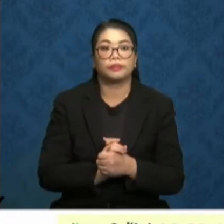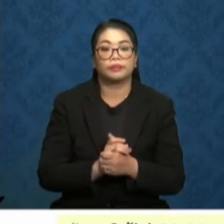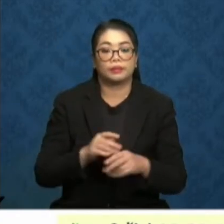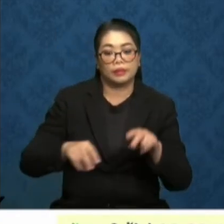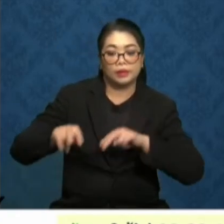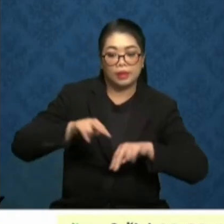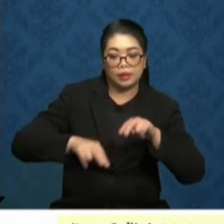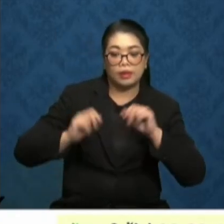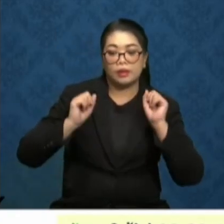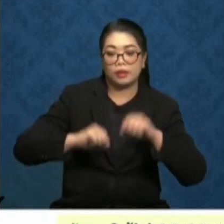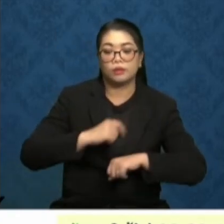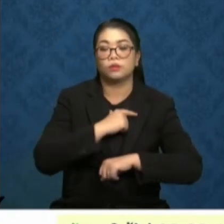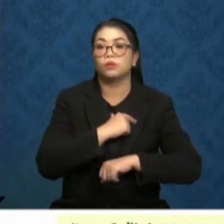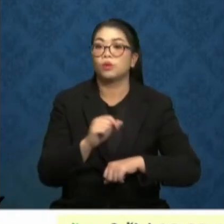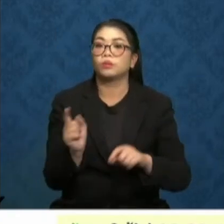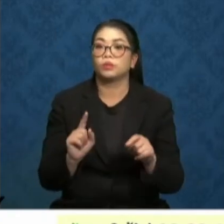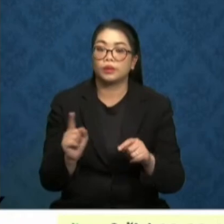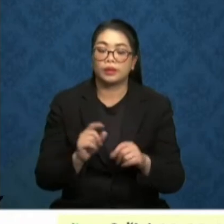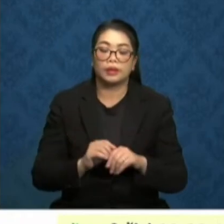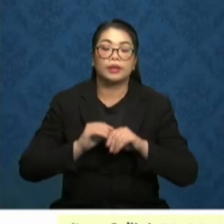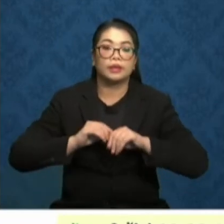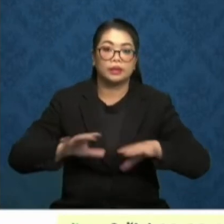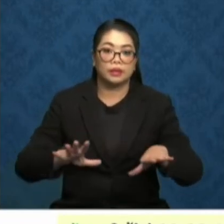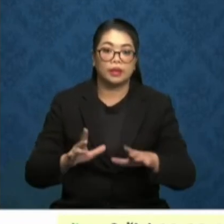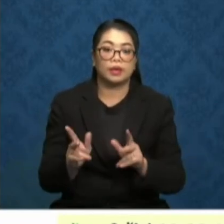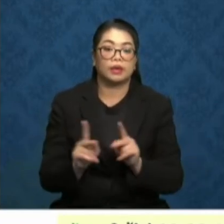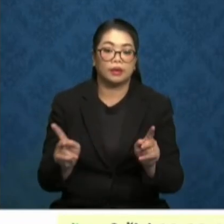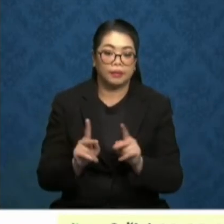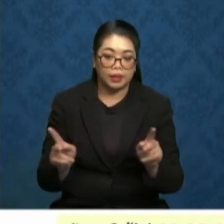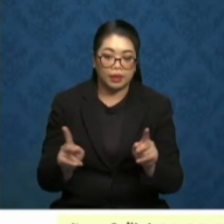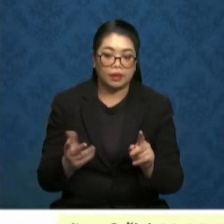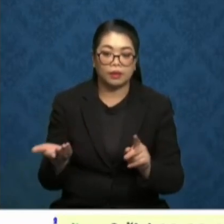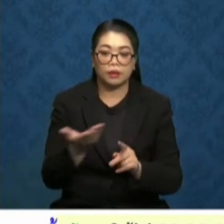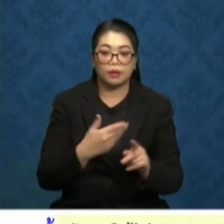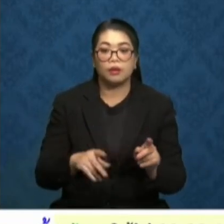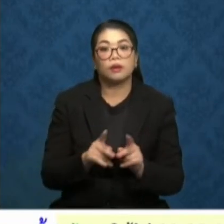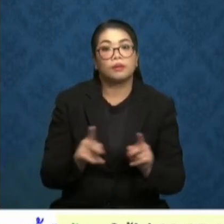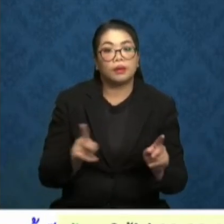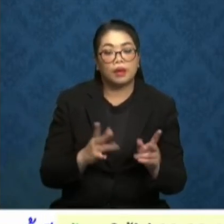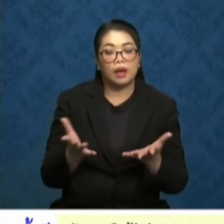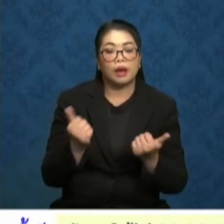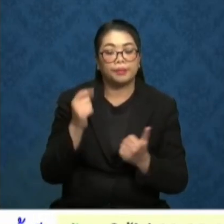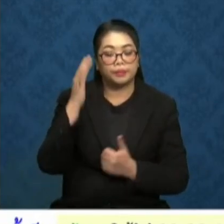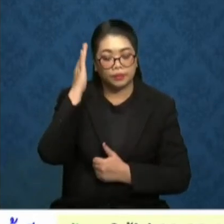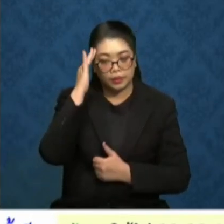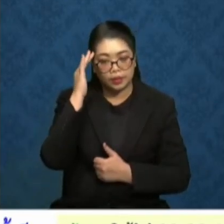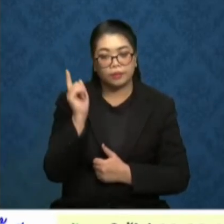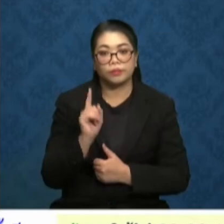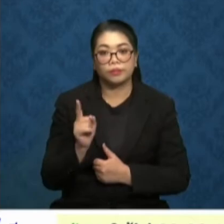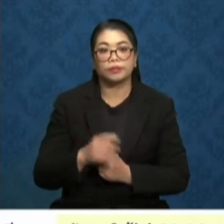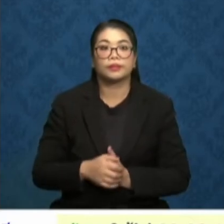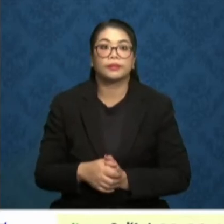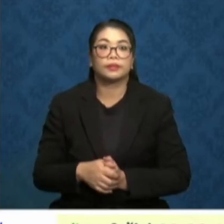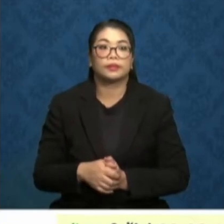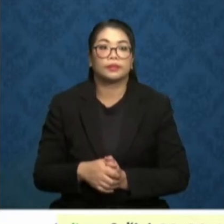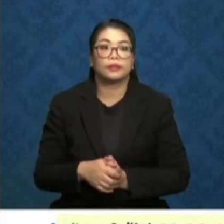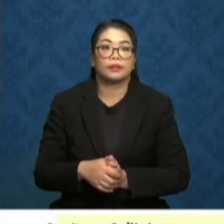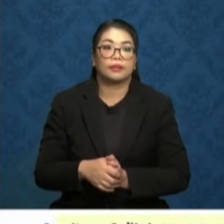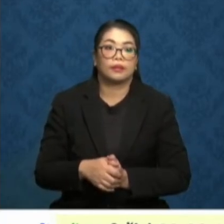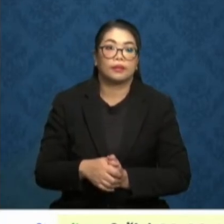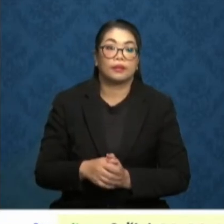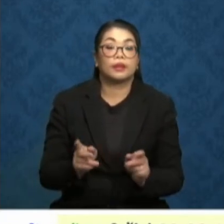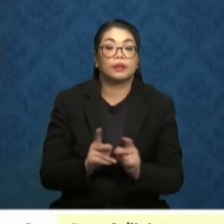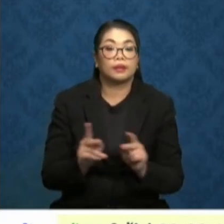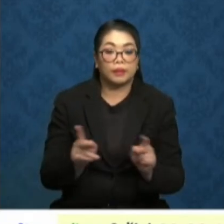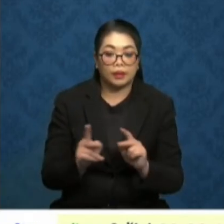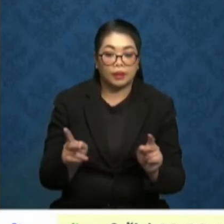เพื่พิจนาใหกวเห็ชอบและก็แ้งให้คณะอัุรมการณพิจนาได้รับทราบต่ไปเมื่อคณะอรม